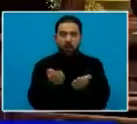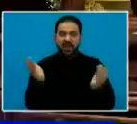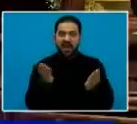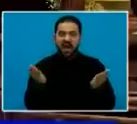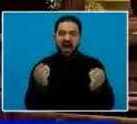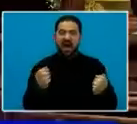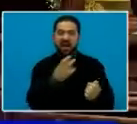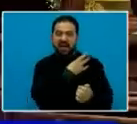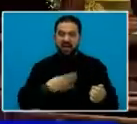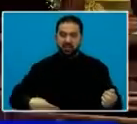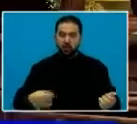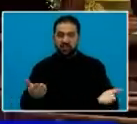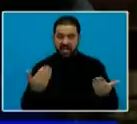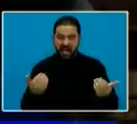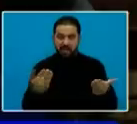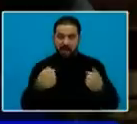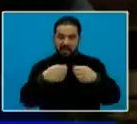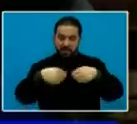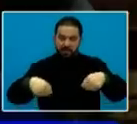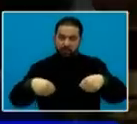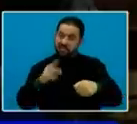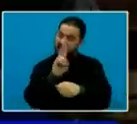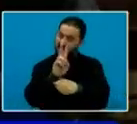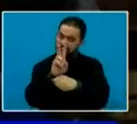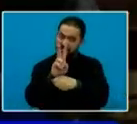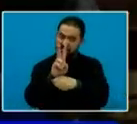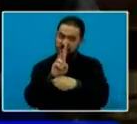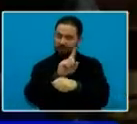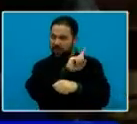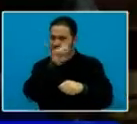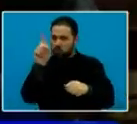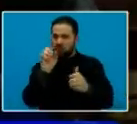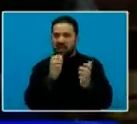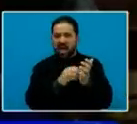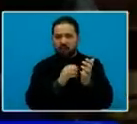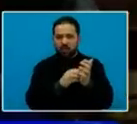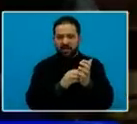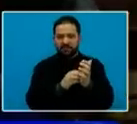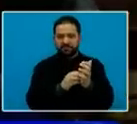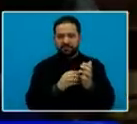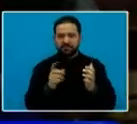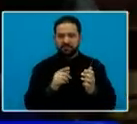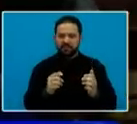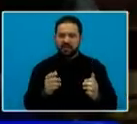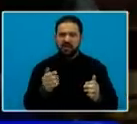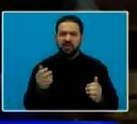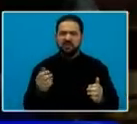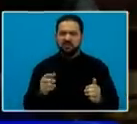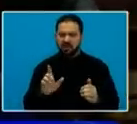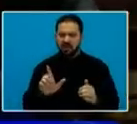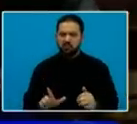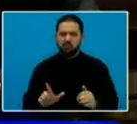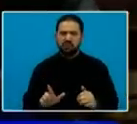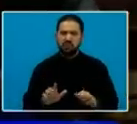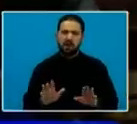Hristos ne-a chemat pe toți. Dar, atenție, nu trebuie să ne poziționăm